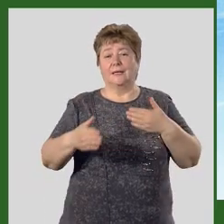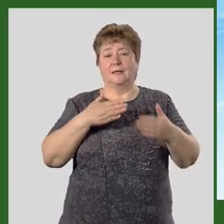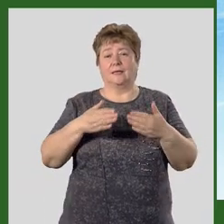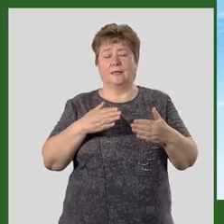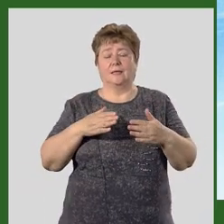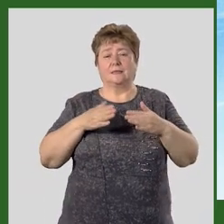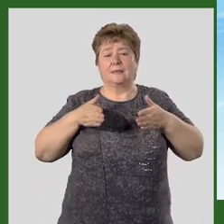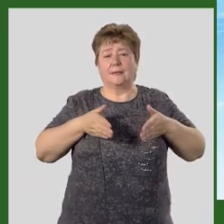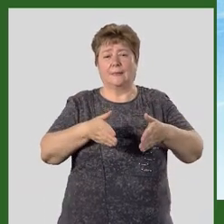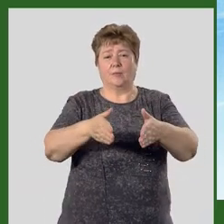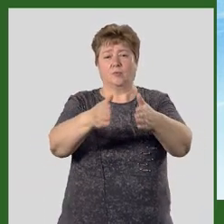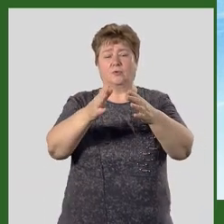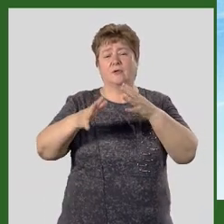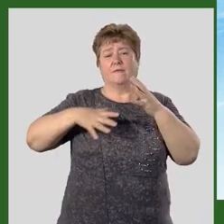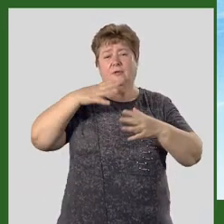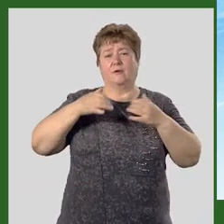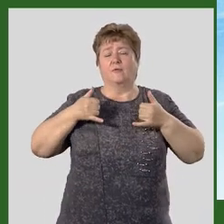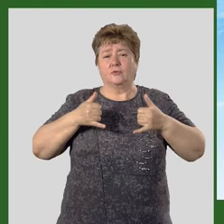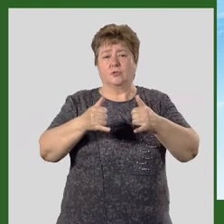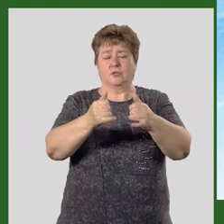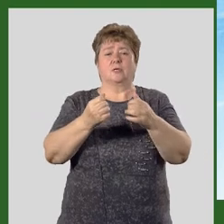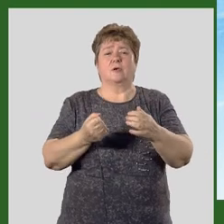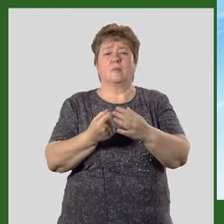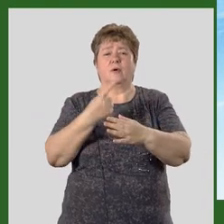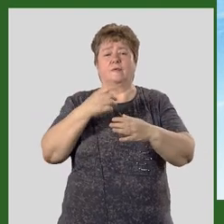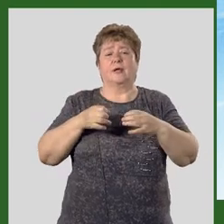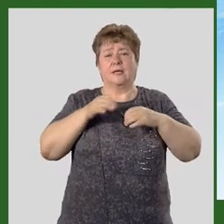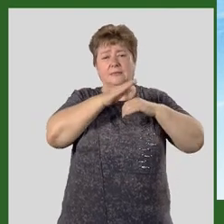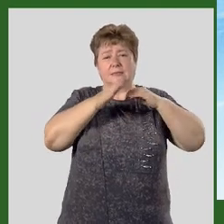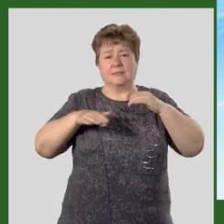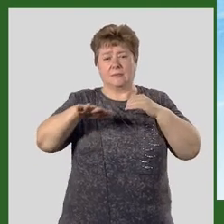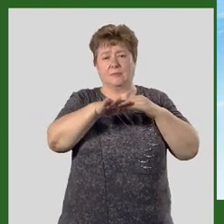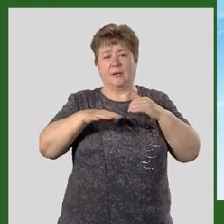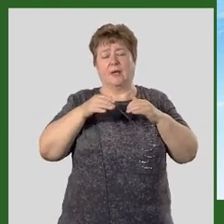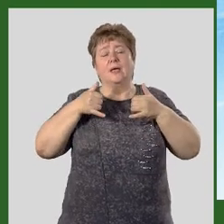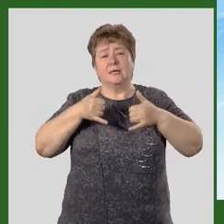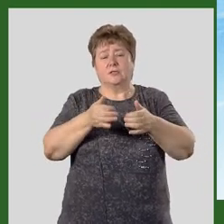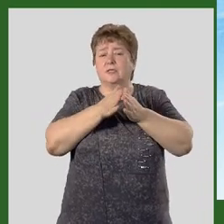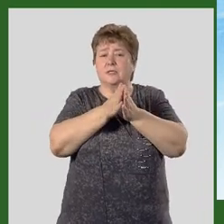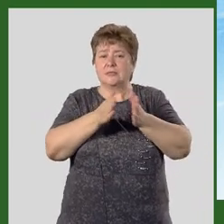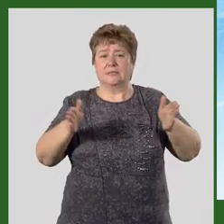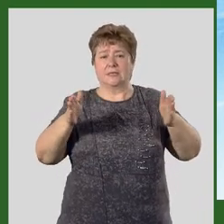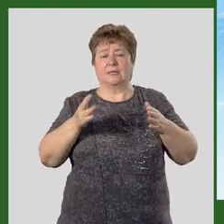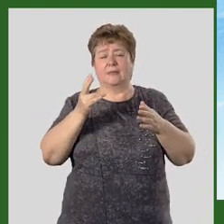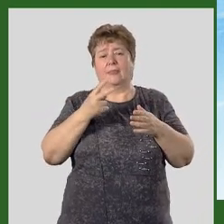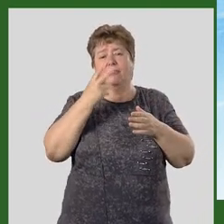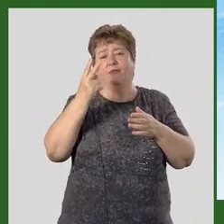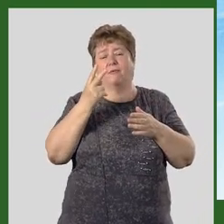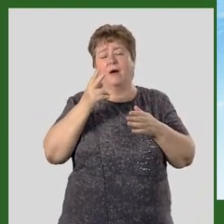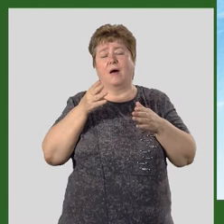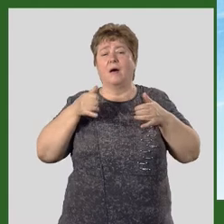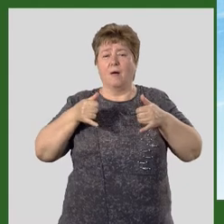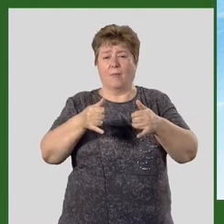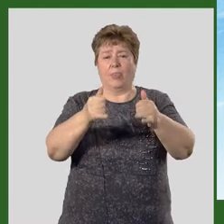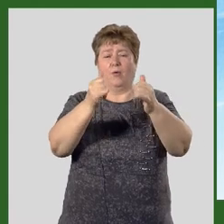Если на пути ветрового течения оказывается материк, течение разделяется на два